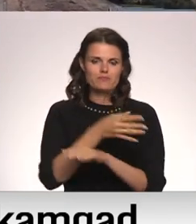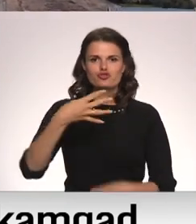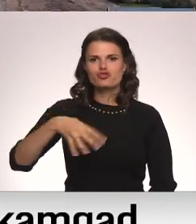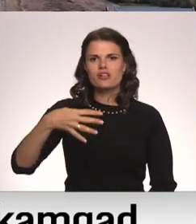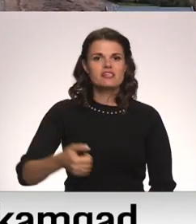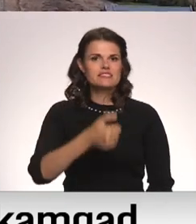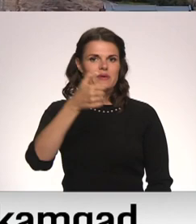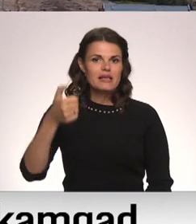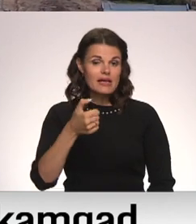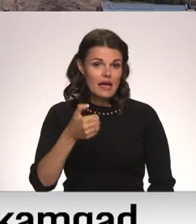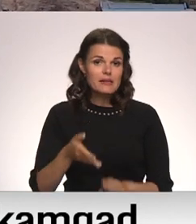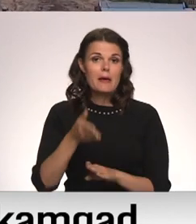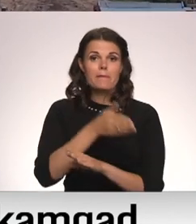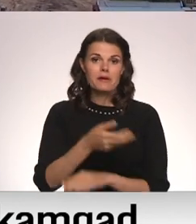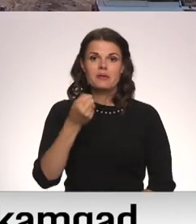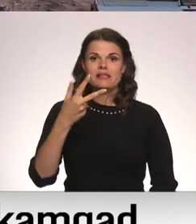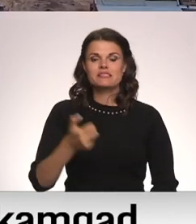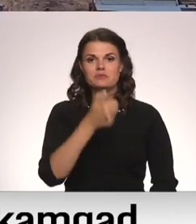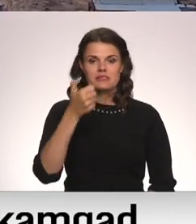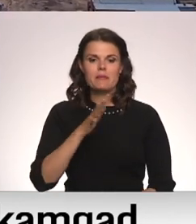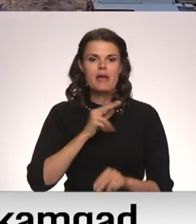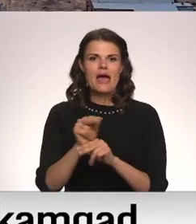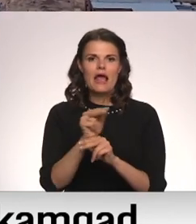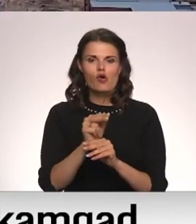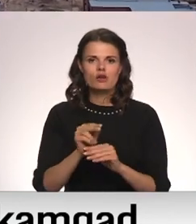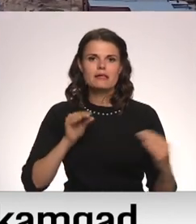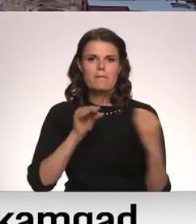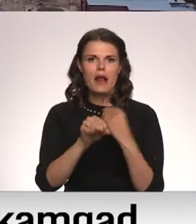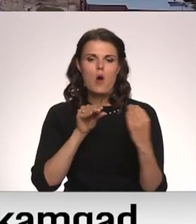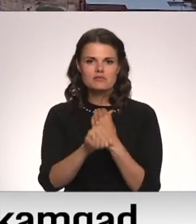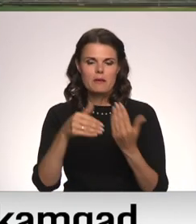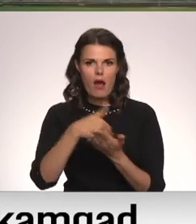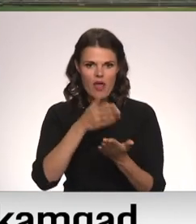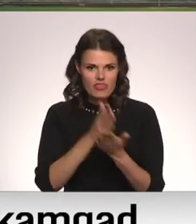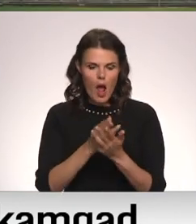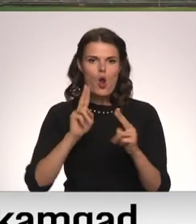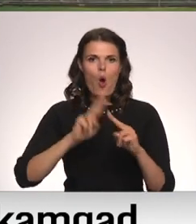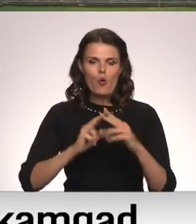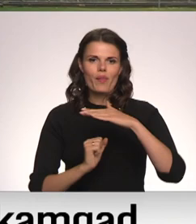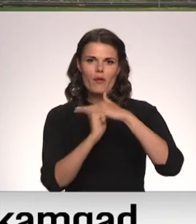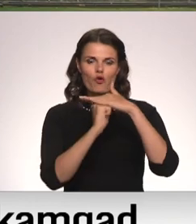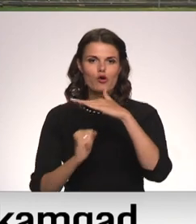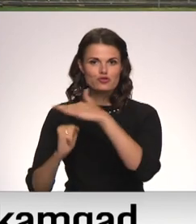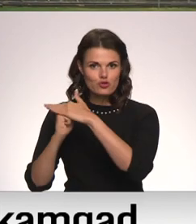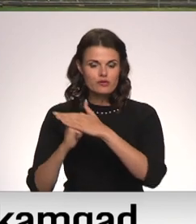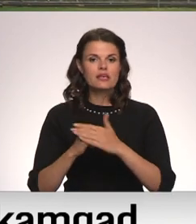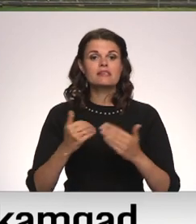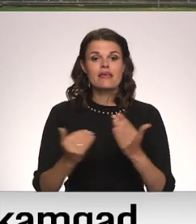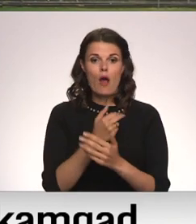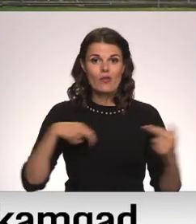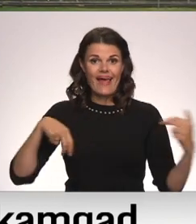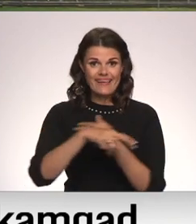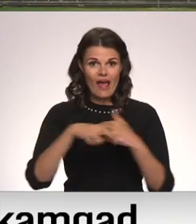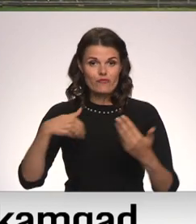40 gadiem. Pirms 13 gadiem rekonstruēta tā braucamā daļa un nesošās konstrukcijas. Jaunie ietvju projektēšanas darbi izmaksās